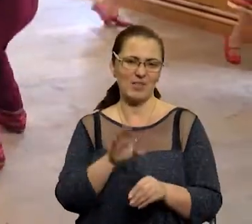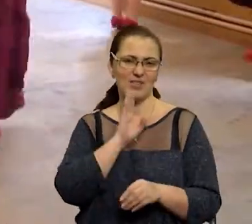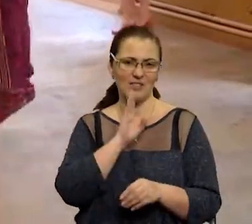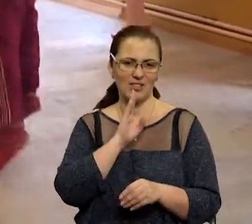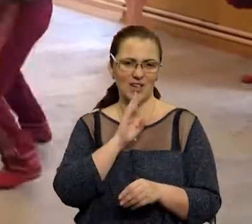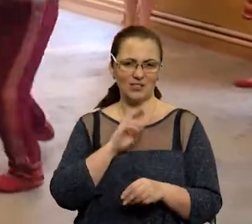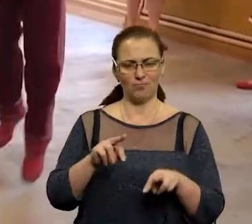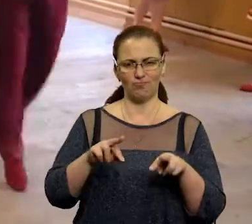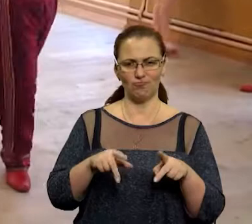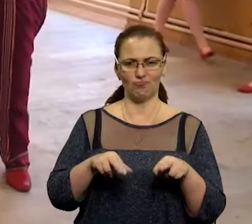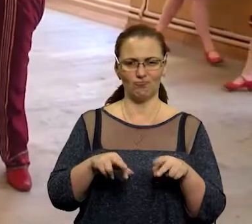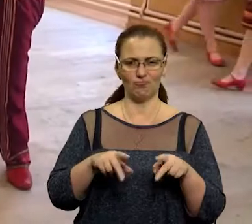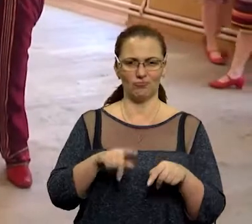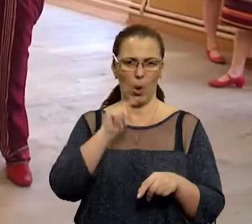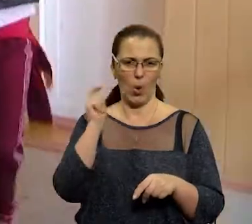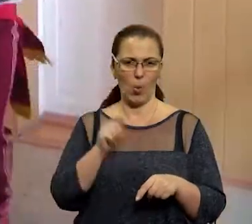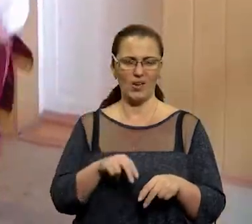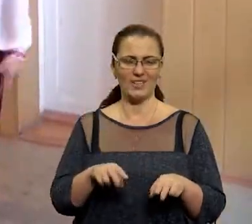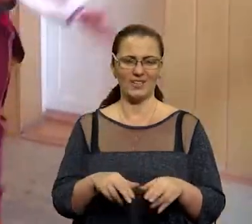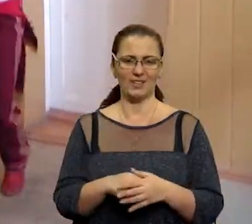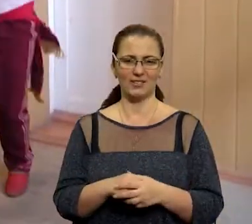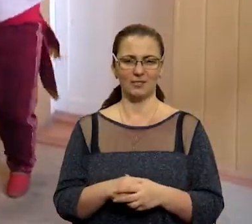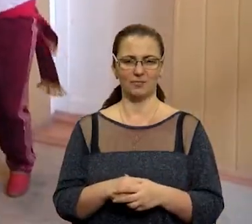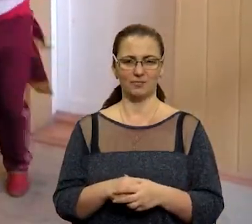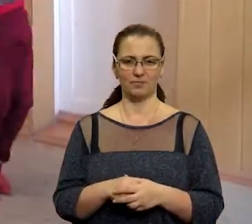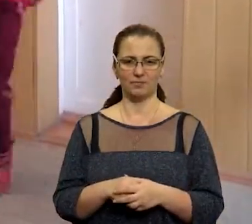вистукує каблуками ритм українського танка.